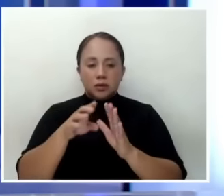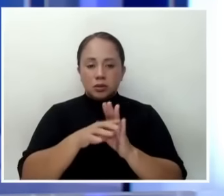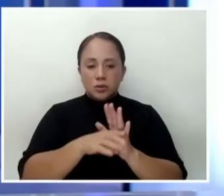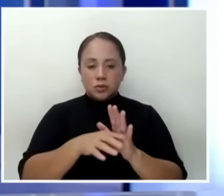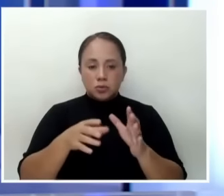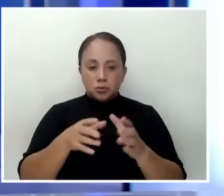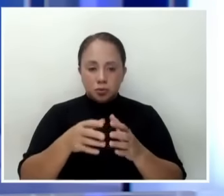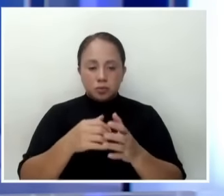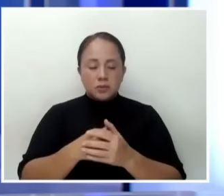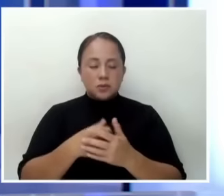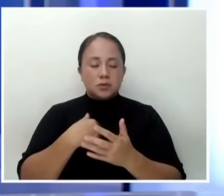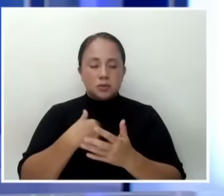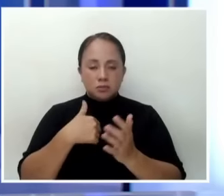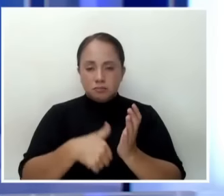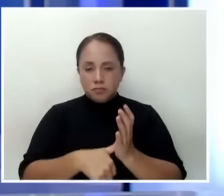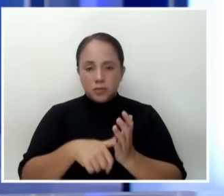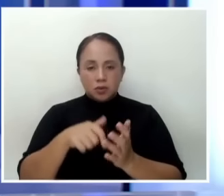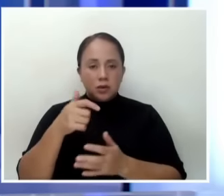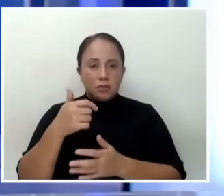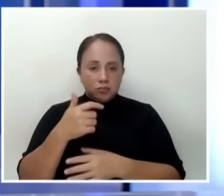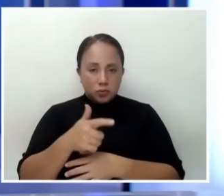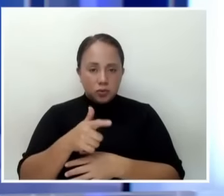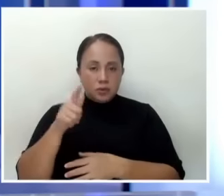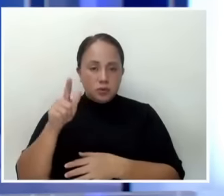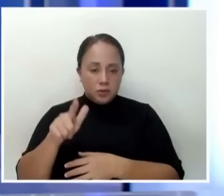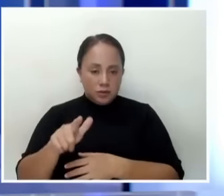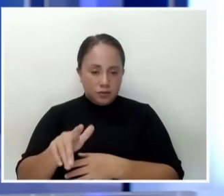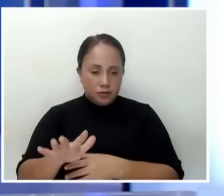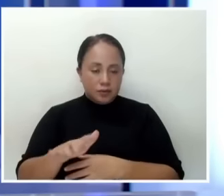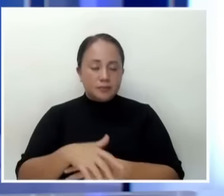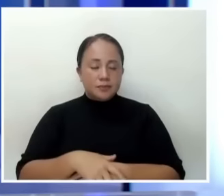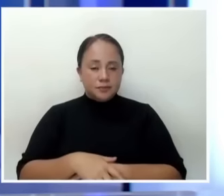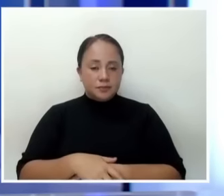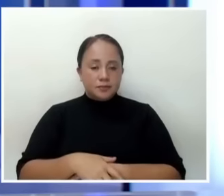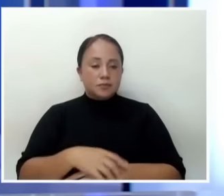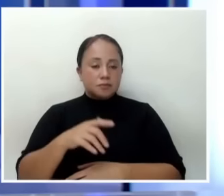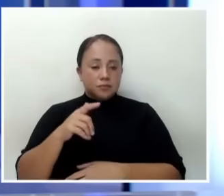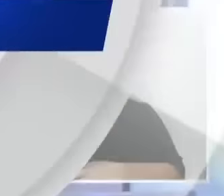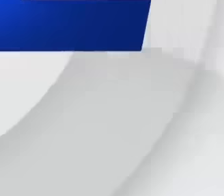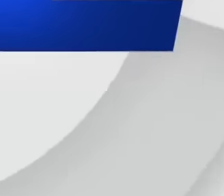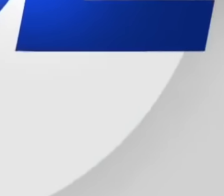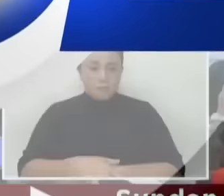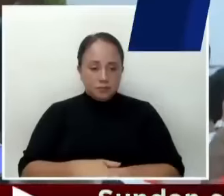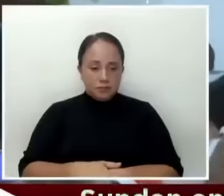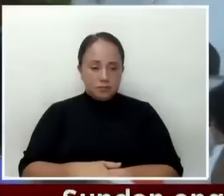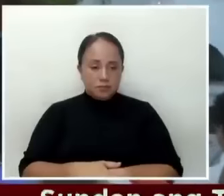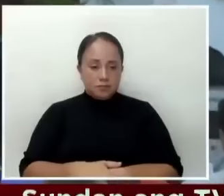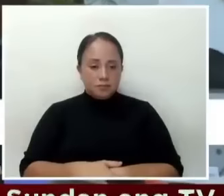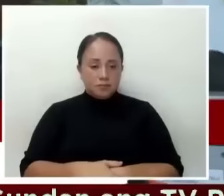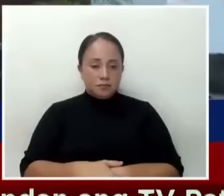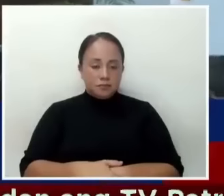sa halalan 2025. Nagpapatrol, Willard Cheng.